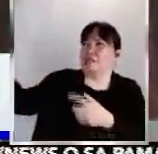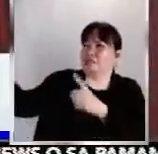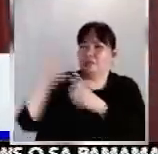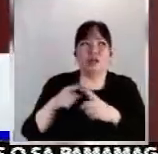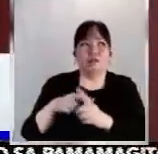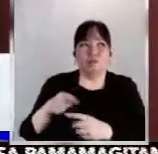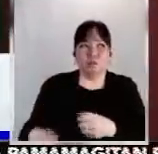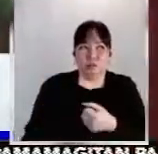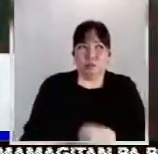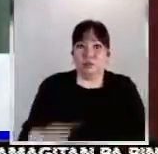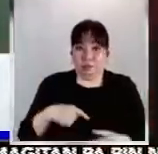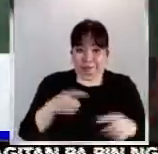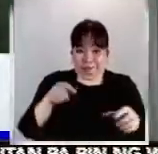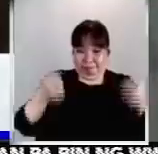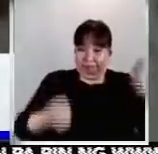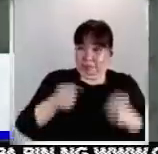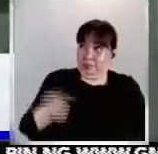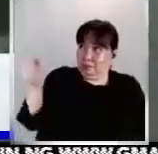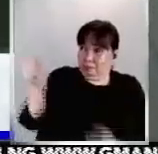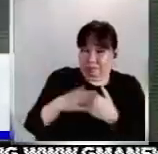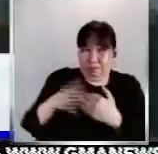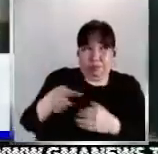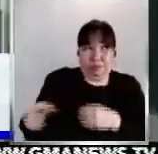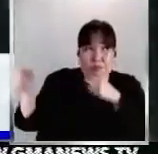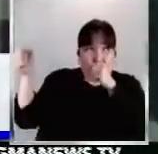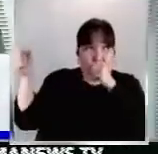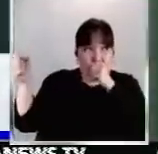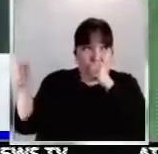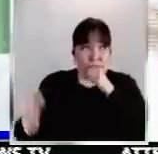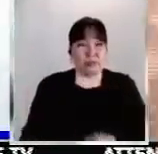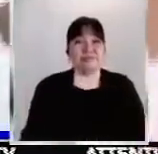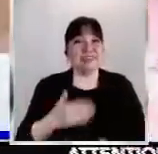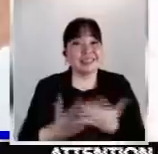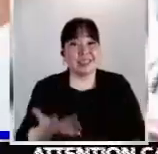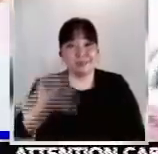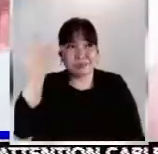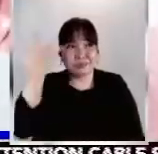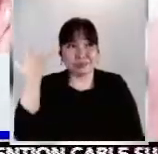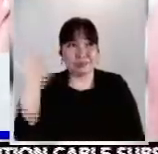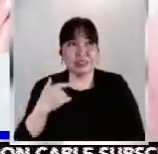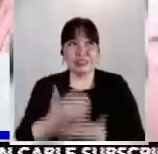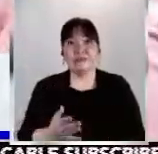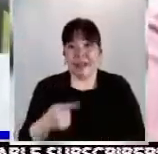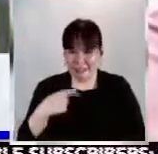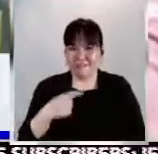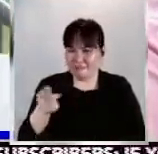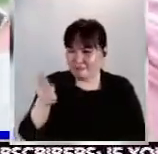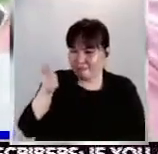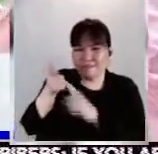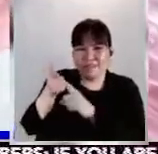ng ibang konduktor. Bago. Yung iba meron nga, isira naman. Ilan